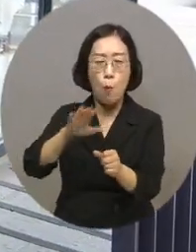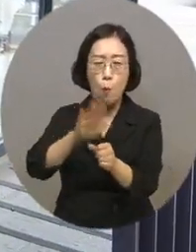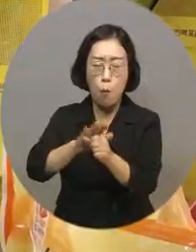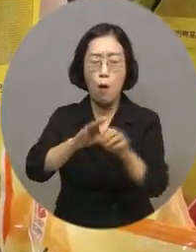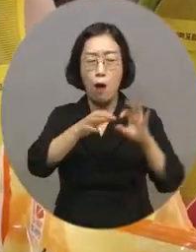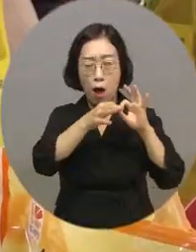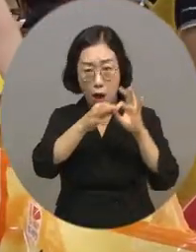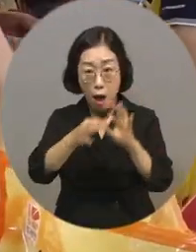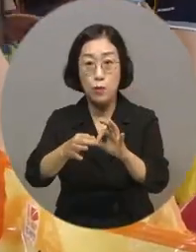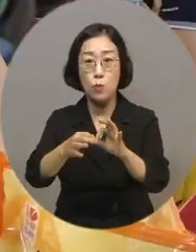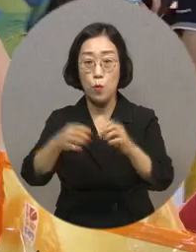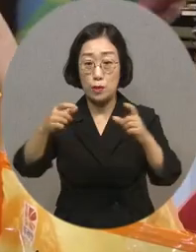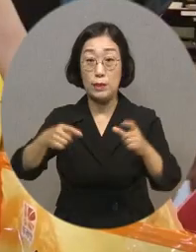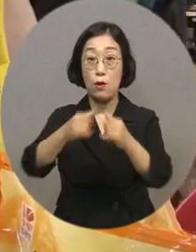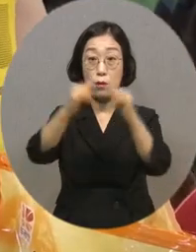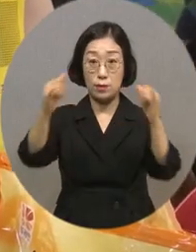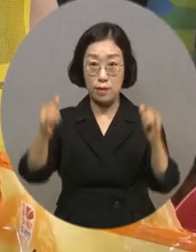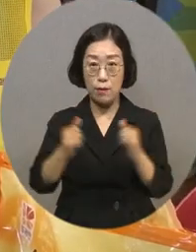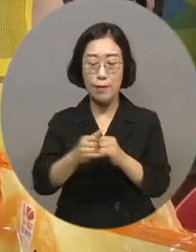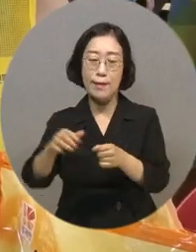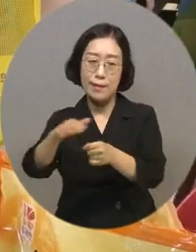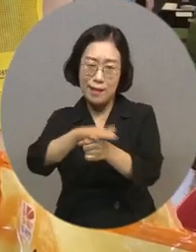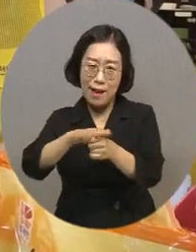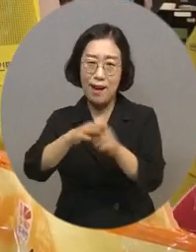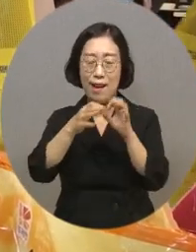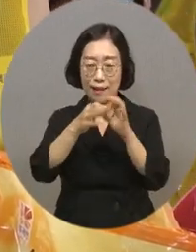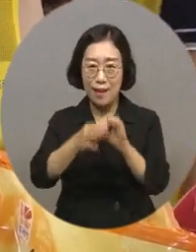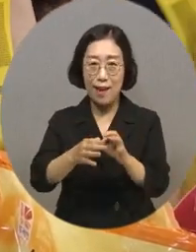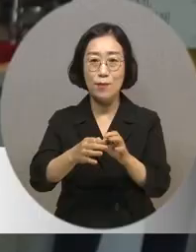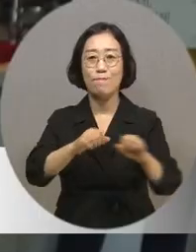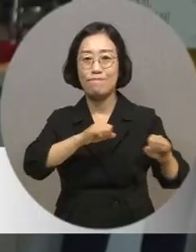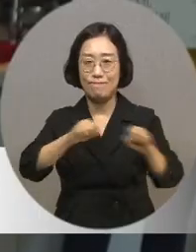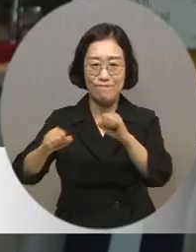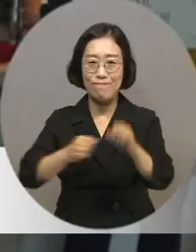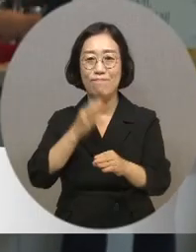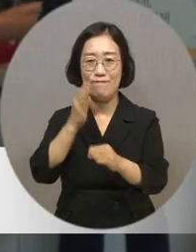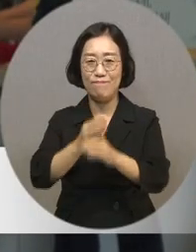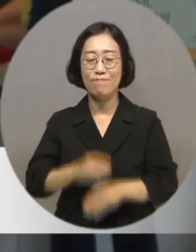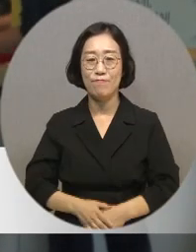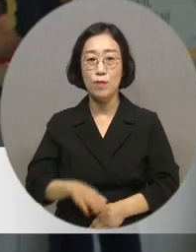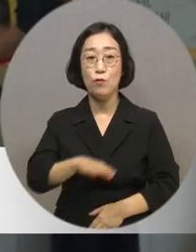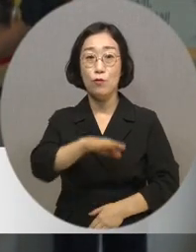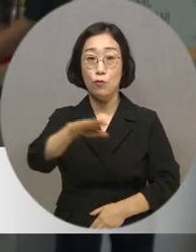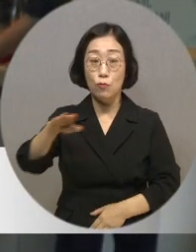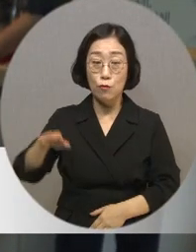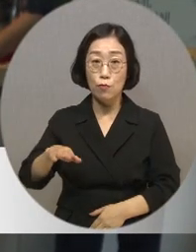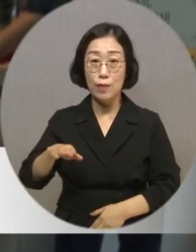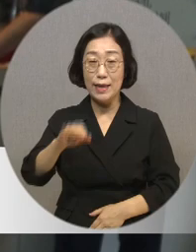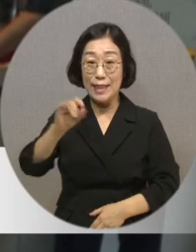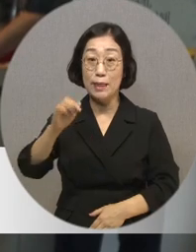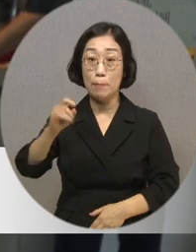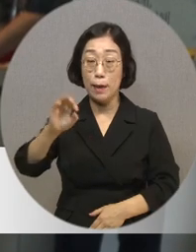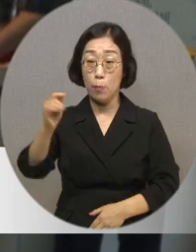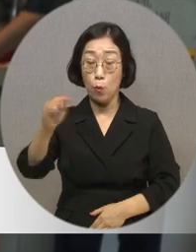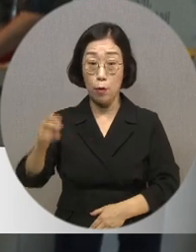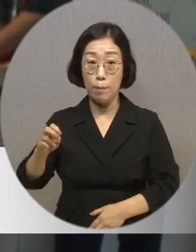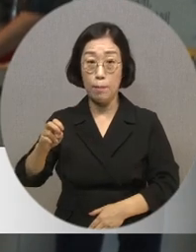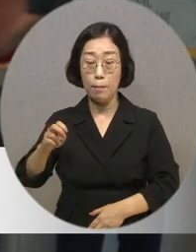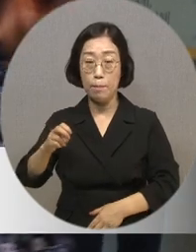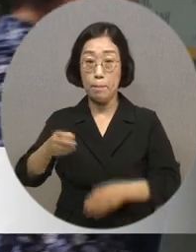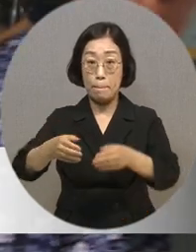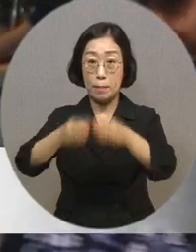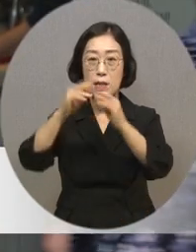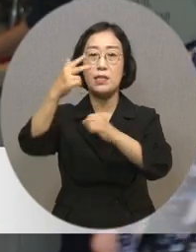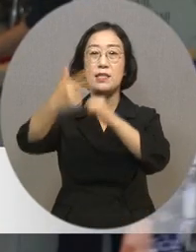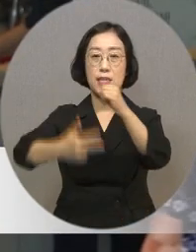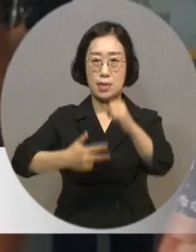전개하며 지역사회에 대한 사랑을 키워가고 있습니다. 네, 저희 순천 인맥포럼이 지금